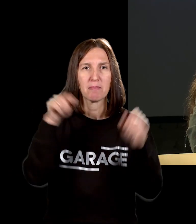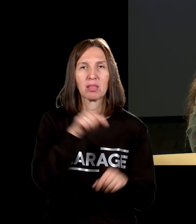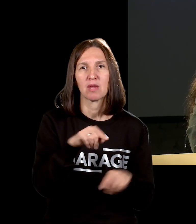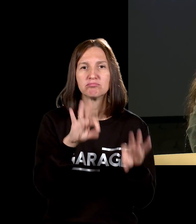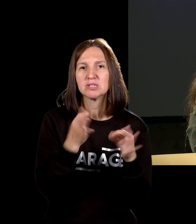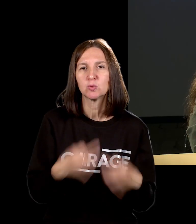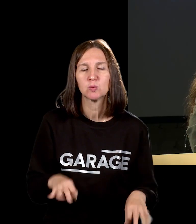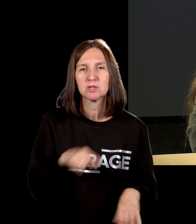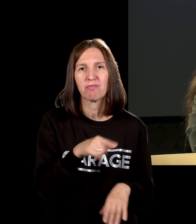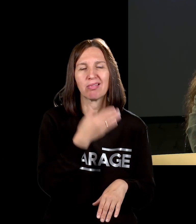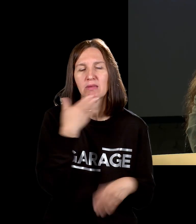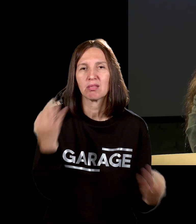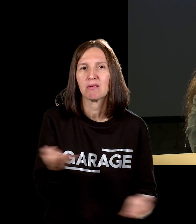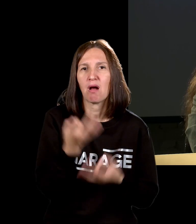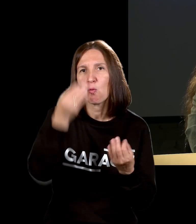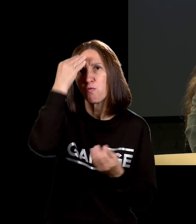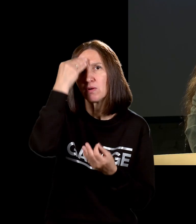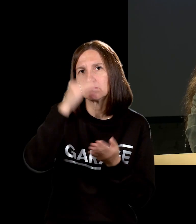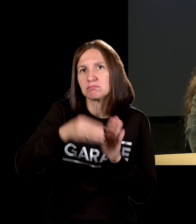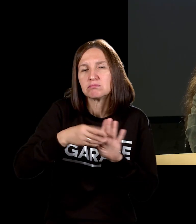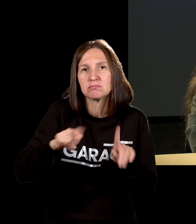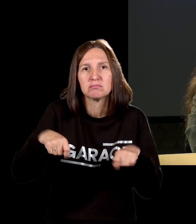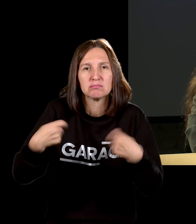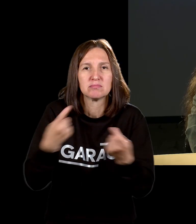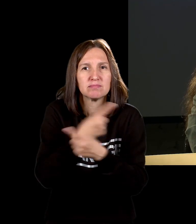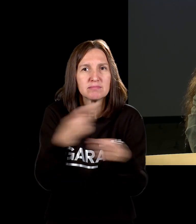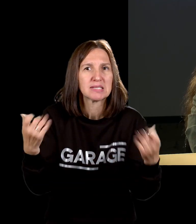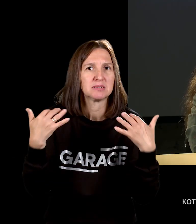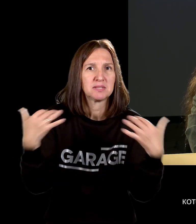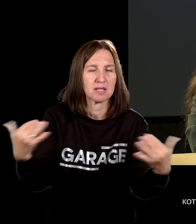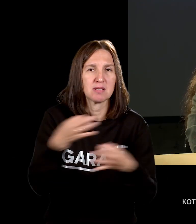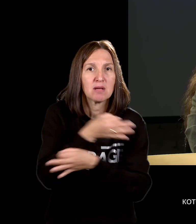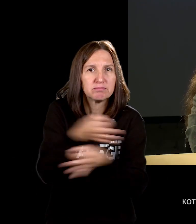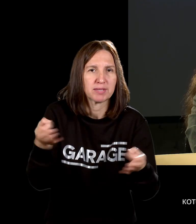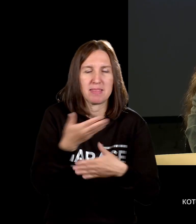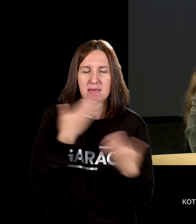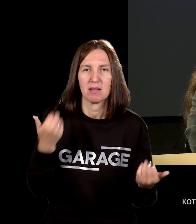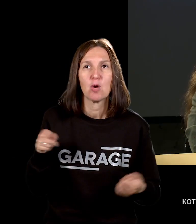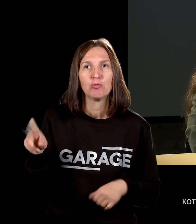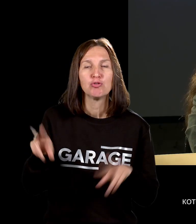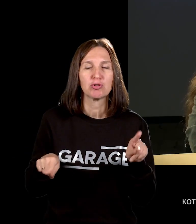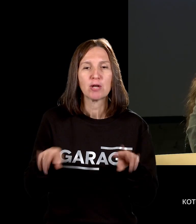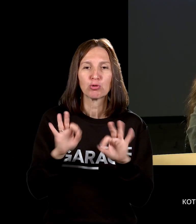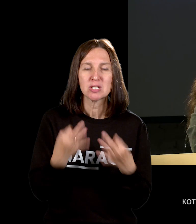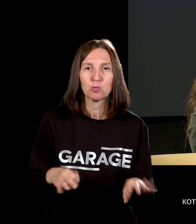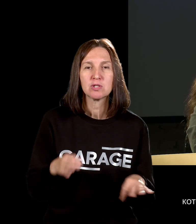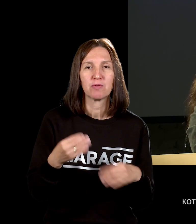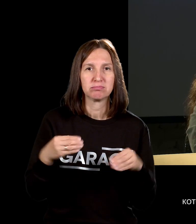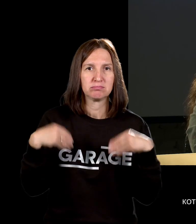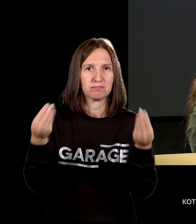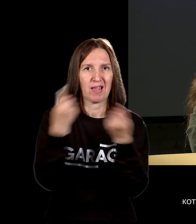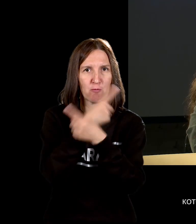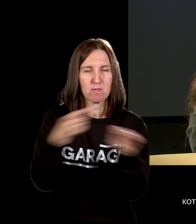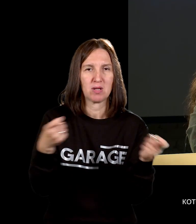нету, которое не несет никакого месседжа, никакого высказывания. Для него единственное искусство, которое несет высказывание, которое несет месседж,